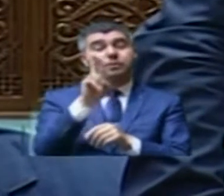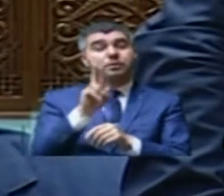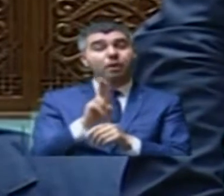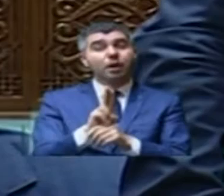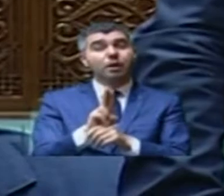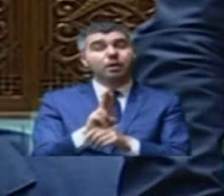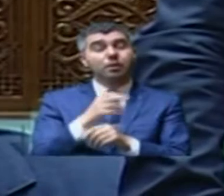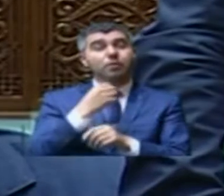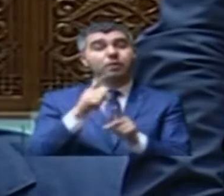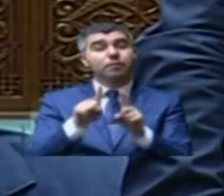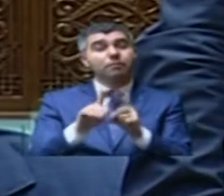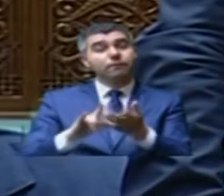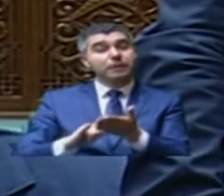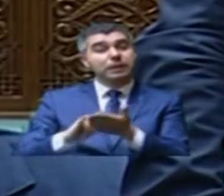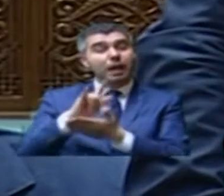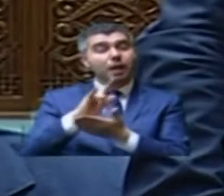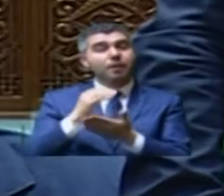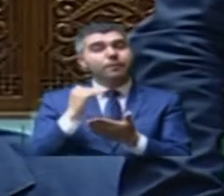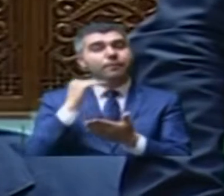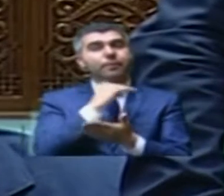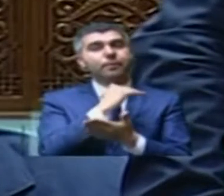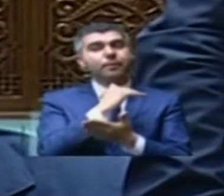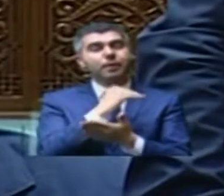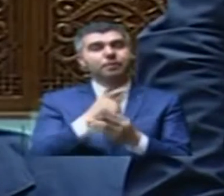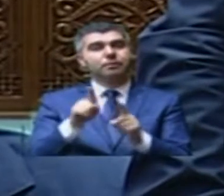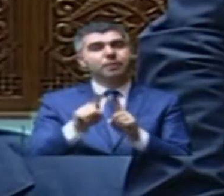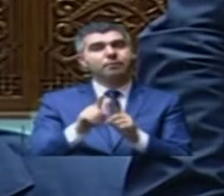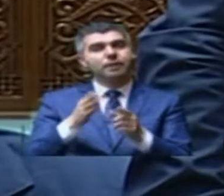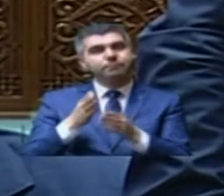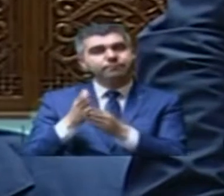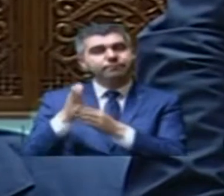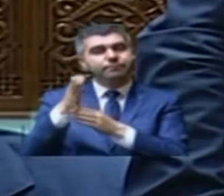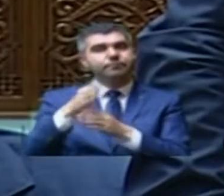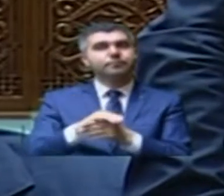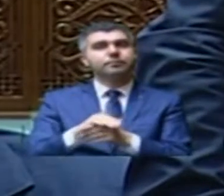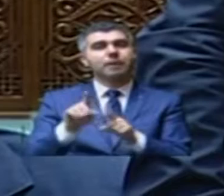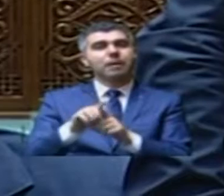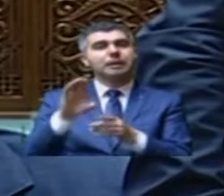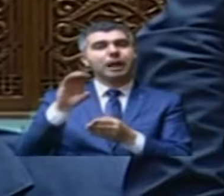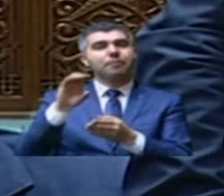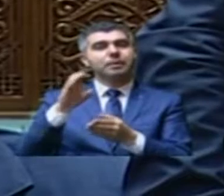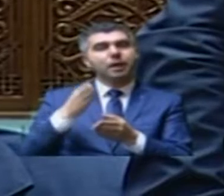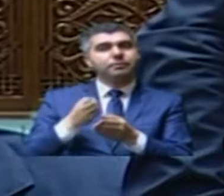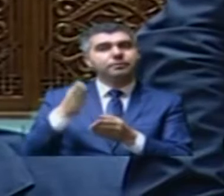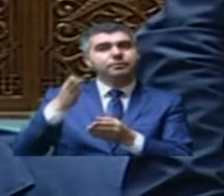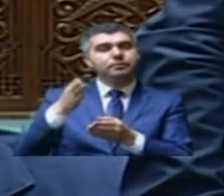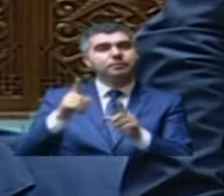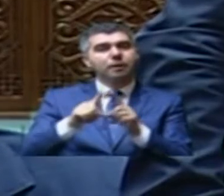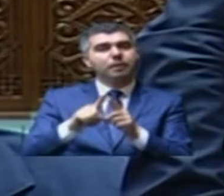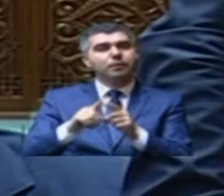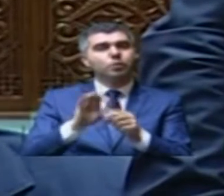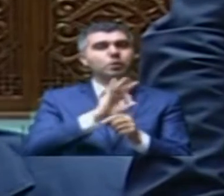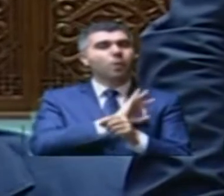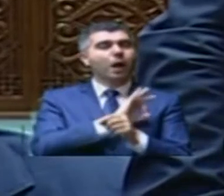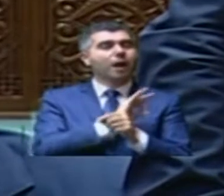هذه الوسيلة الربط السريعة كما قلتم من غير المرور مع محطة الدار البيضاء لاستقطاب أكثر السياح. حنا